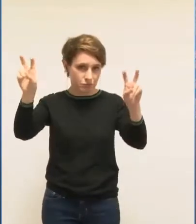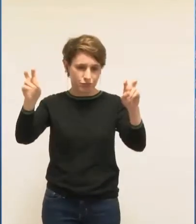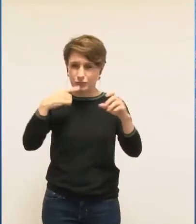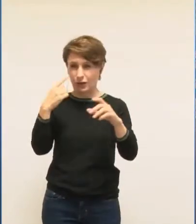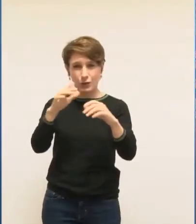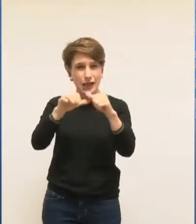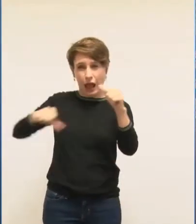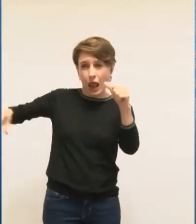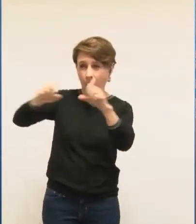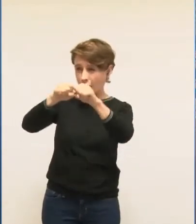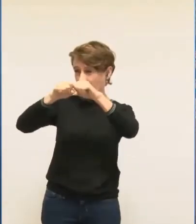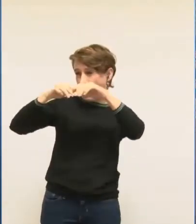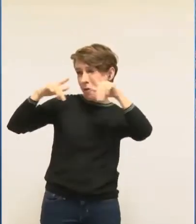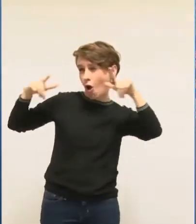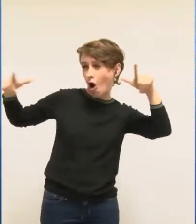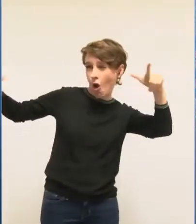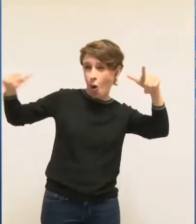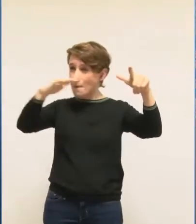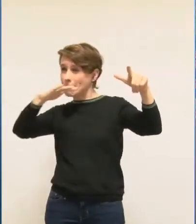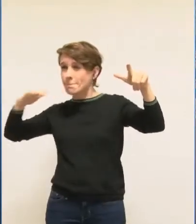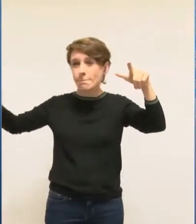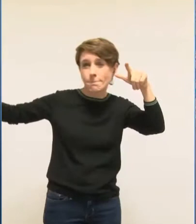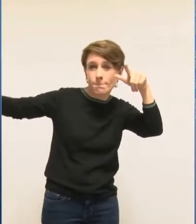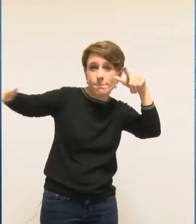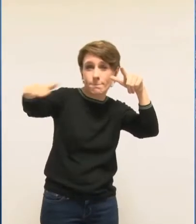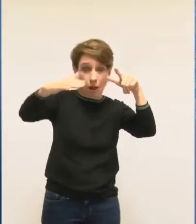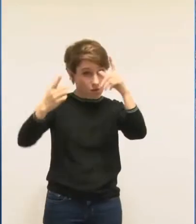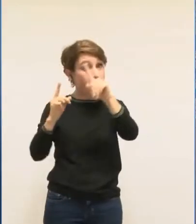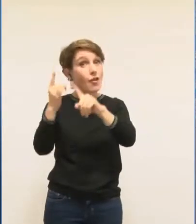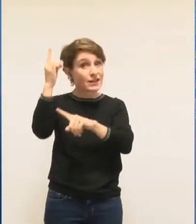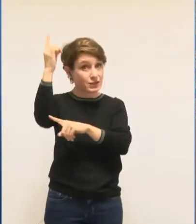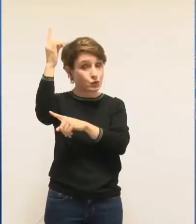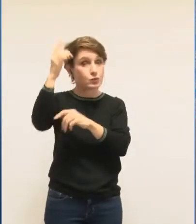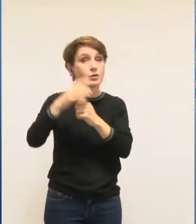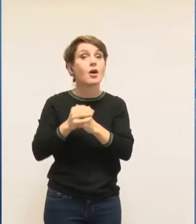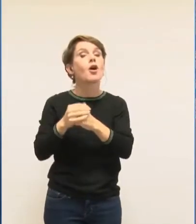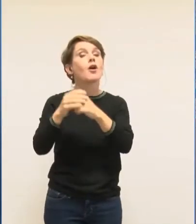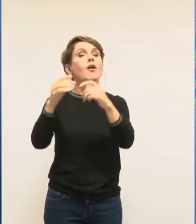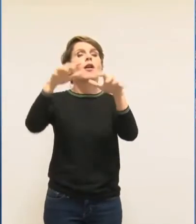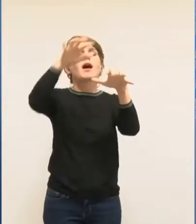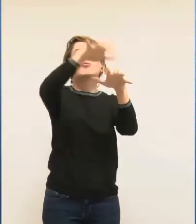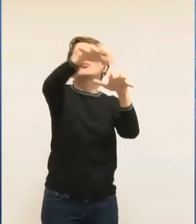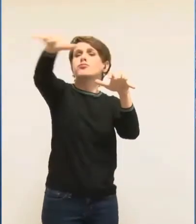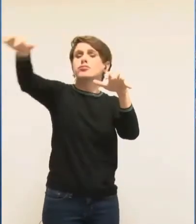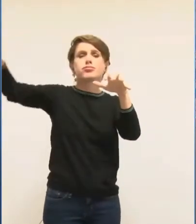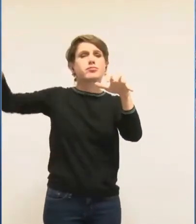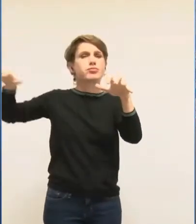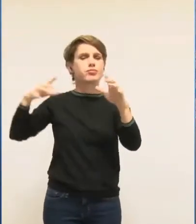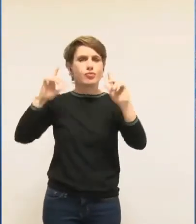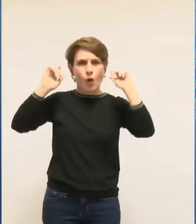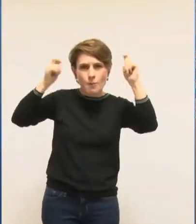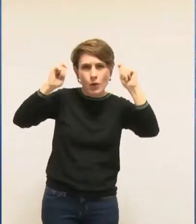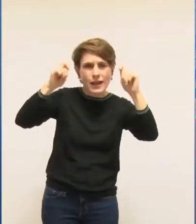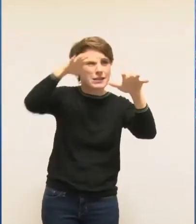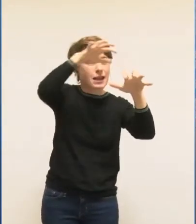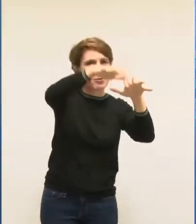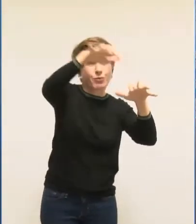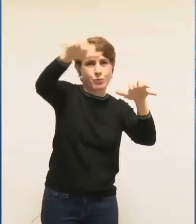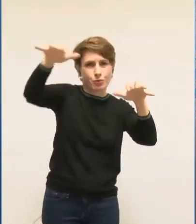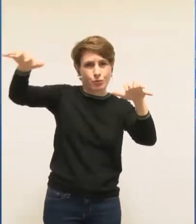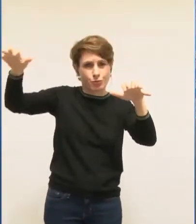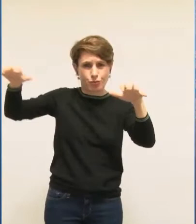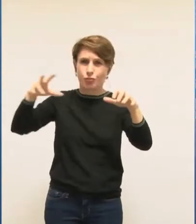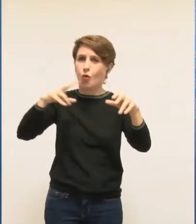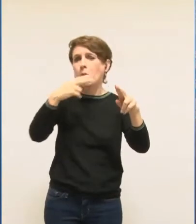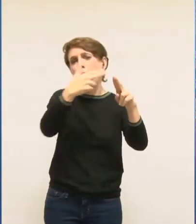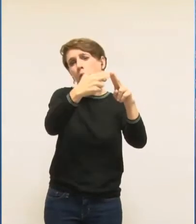des plus vastes lacs d'altitude du monde. Plusieurs monastères entourent les bords du lac Sévanne, dont Sévanavank,